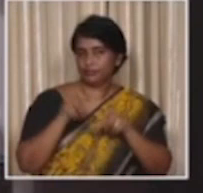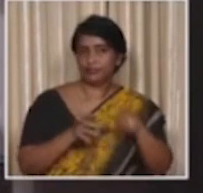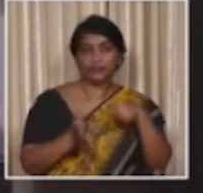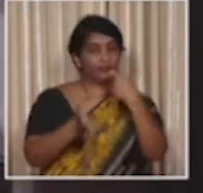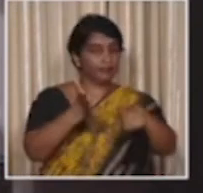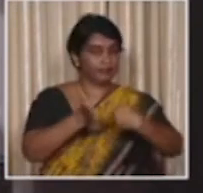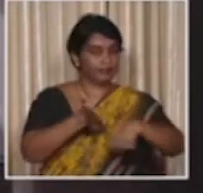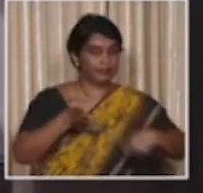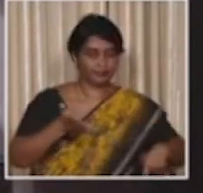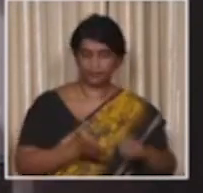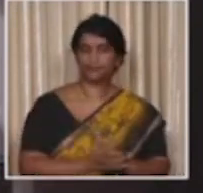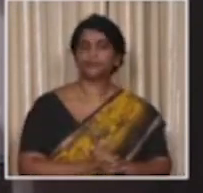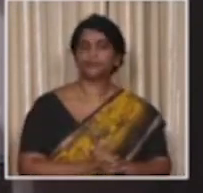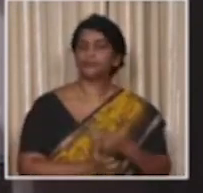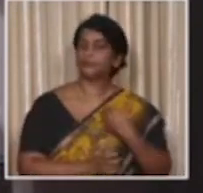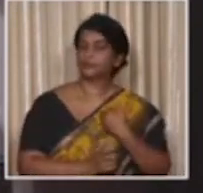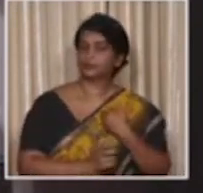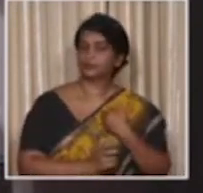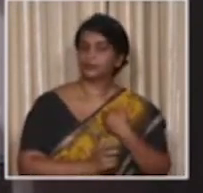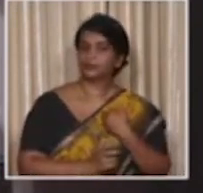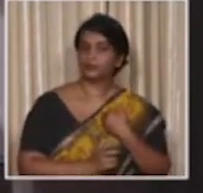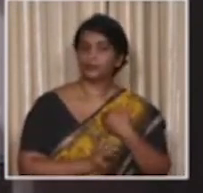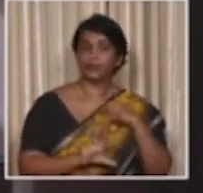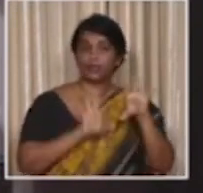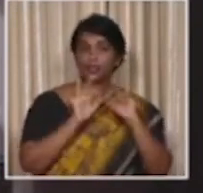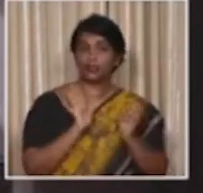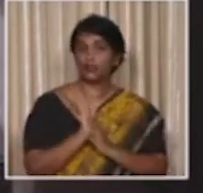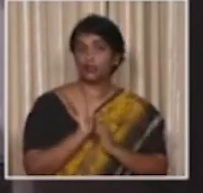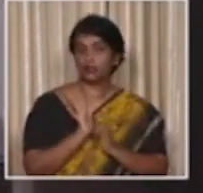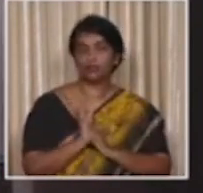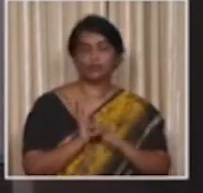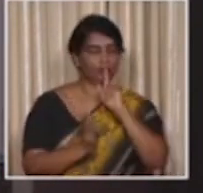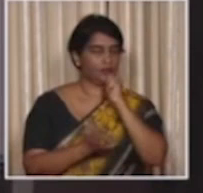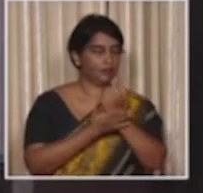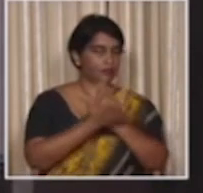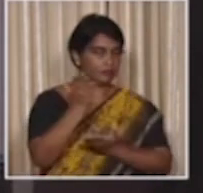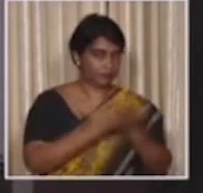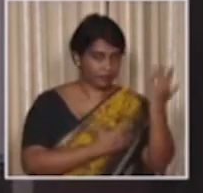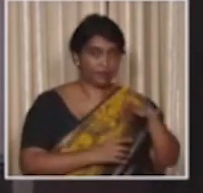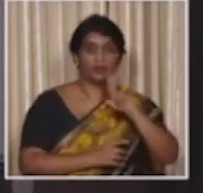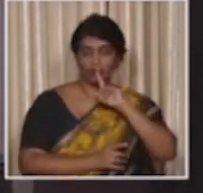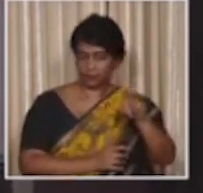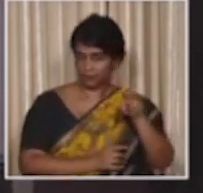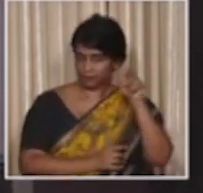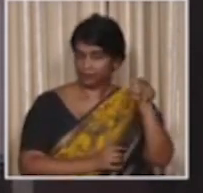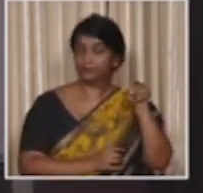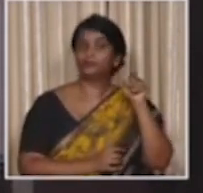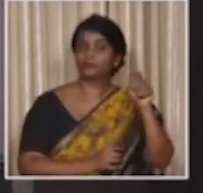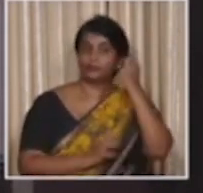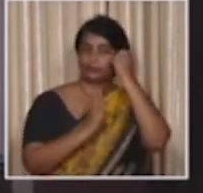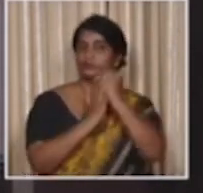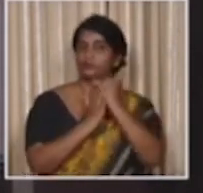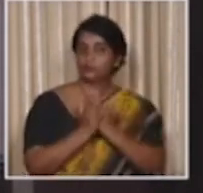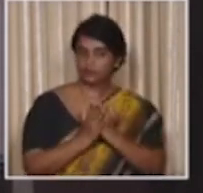අත්සන් තබමින් අපි තේරීම් කාරක සභාවකට ඉල්ලුම් කළා දිවෙන ඔබතුමාගෙන් අපි මේ